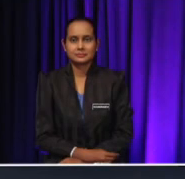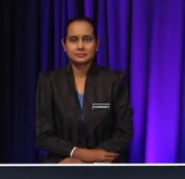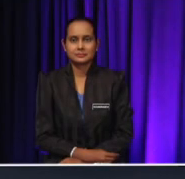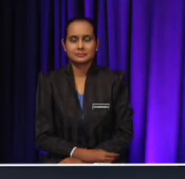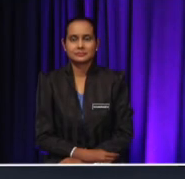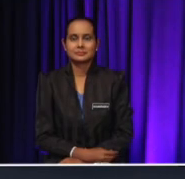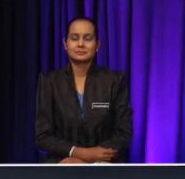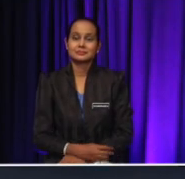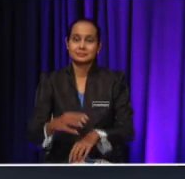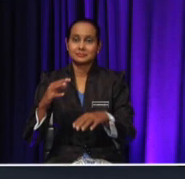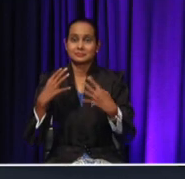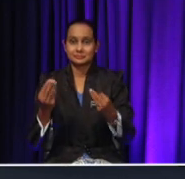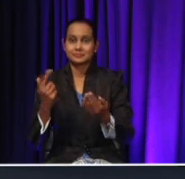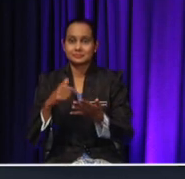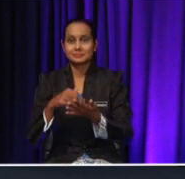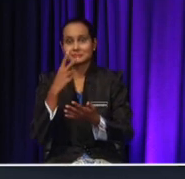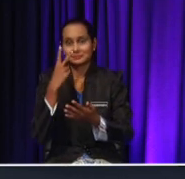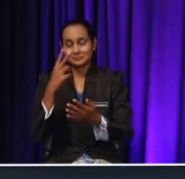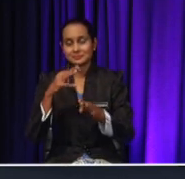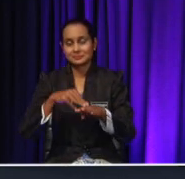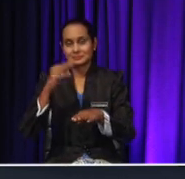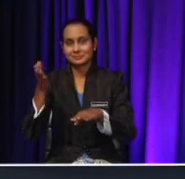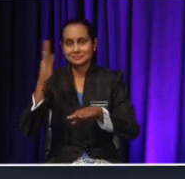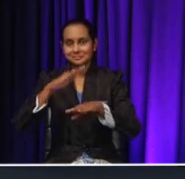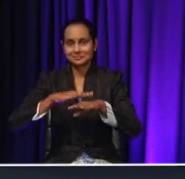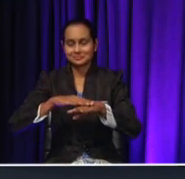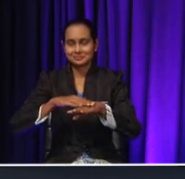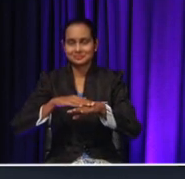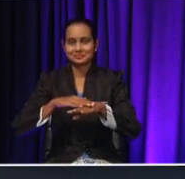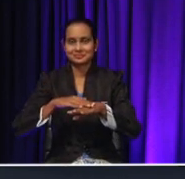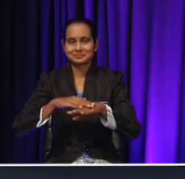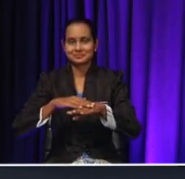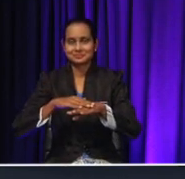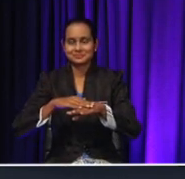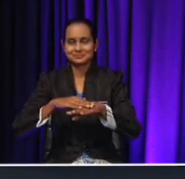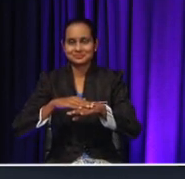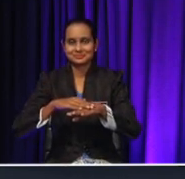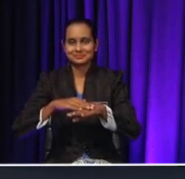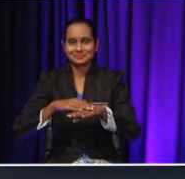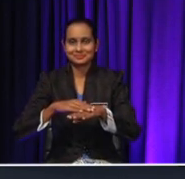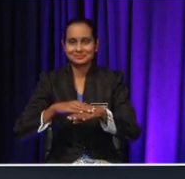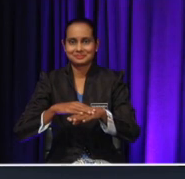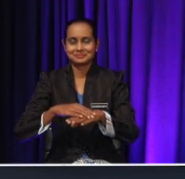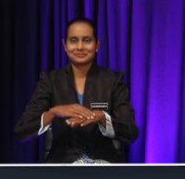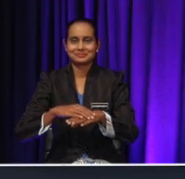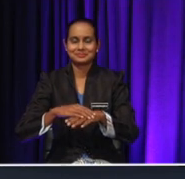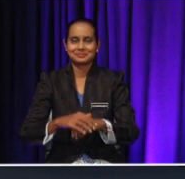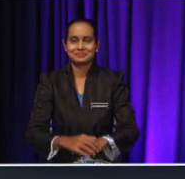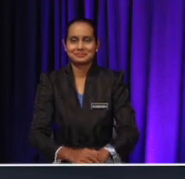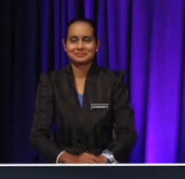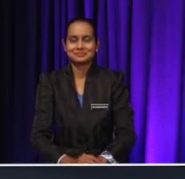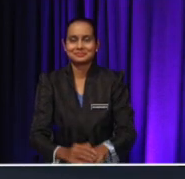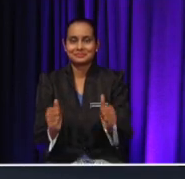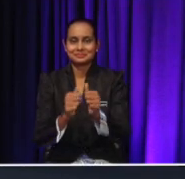baik masih lagi menyaksikan Menengah Atas bersama dengan saya bakal sastrawan negara yaitu Akmal Nazri